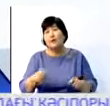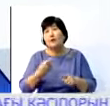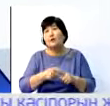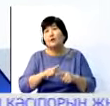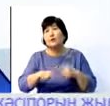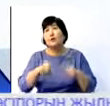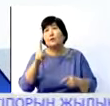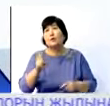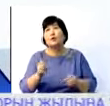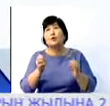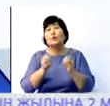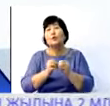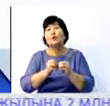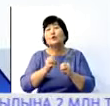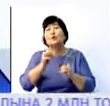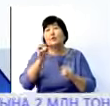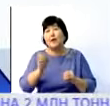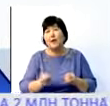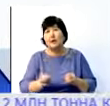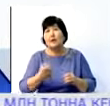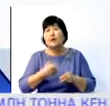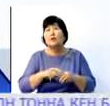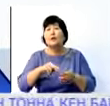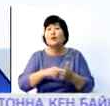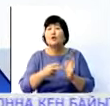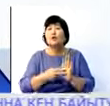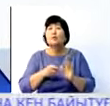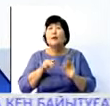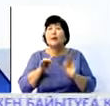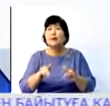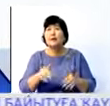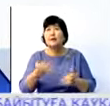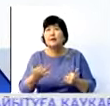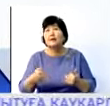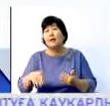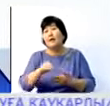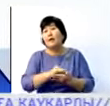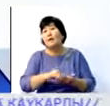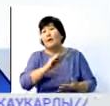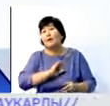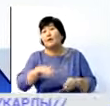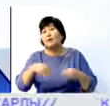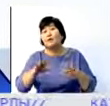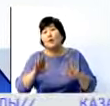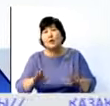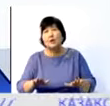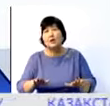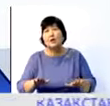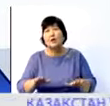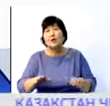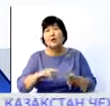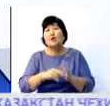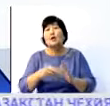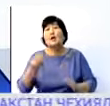жоспар 113% орындалған. Жоспардың артымен орындалуына жақын арада пайдалануға берілгелі отырған Гежуба